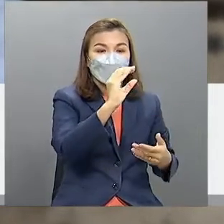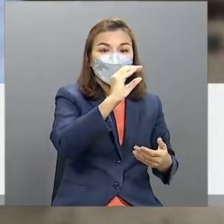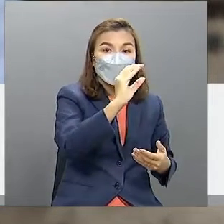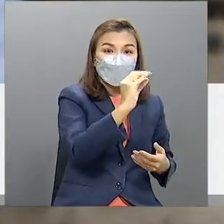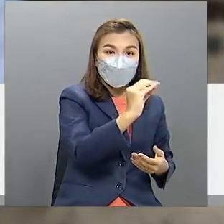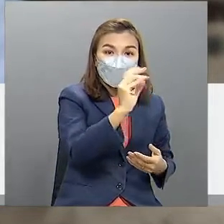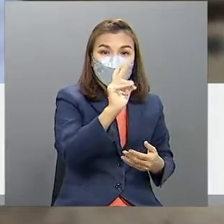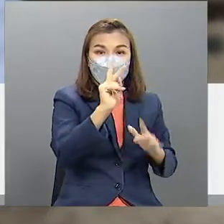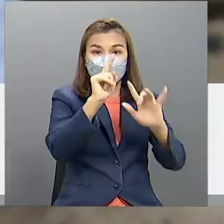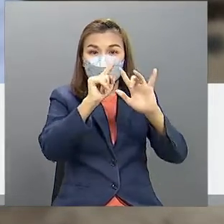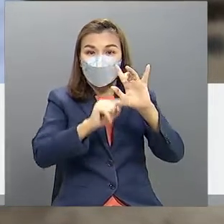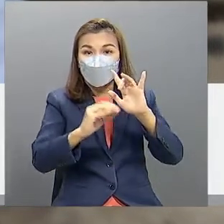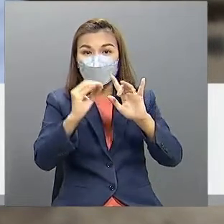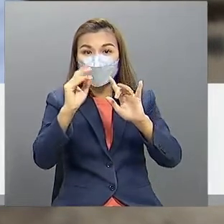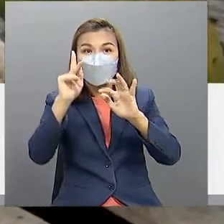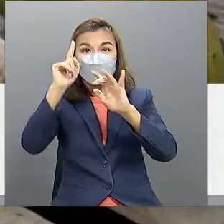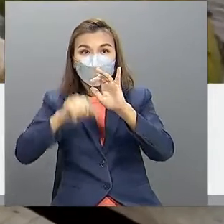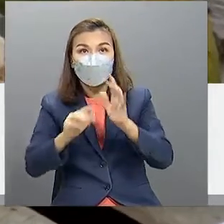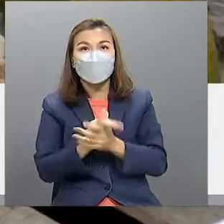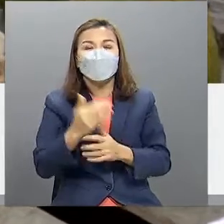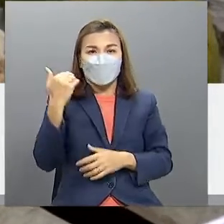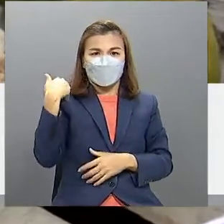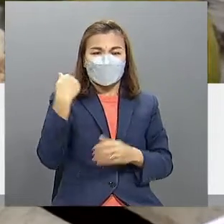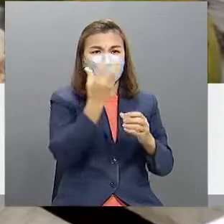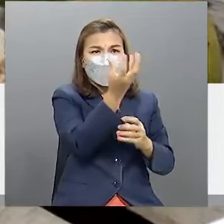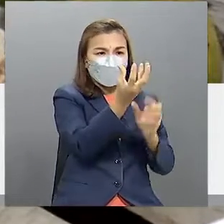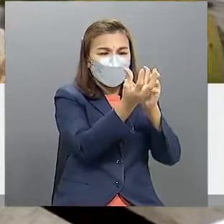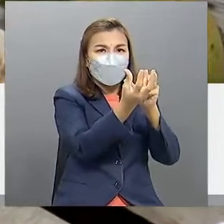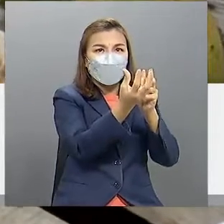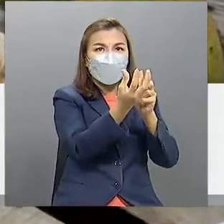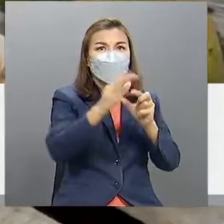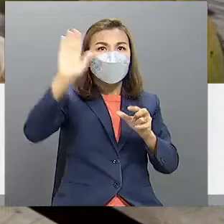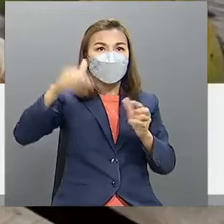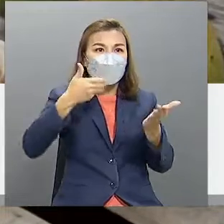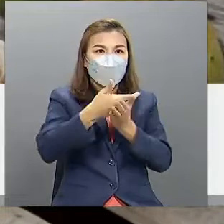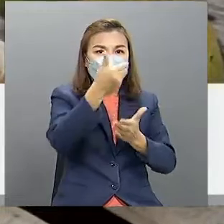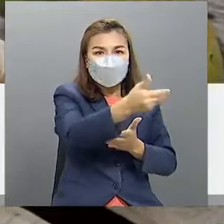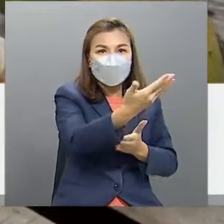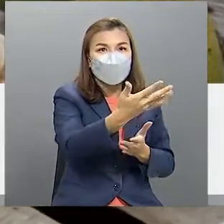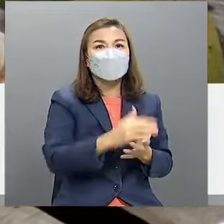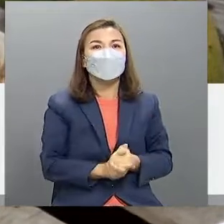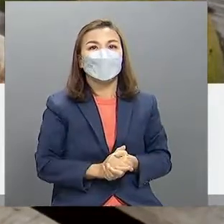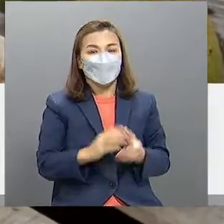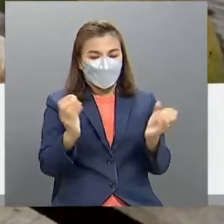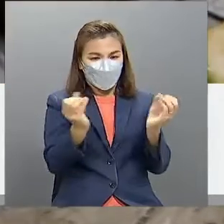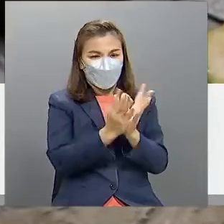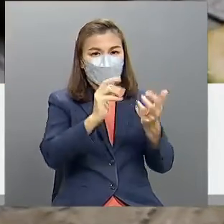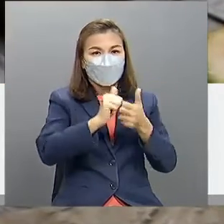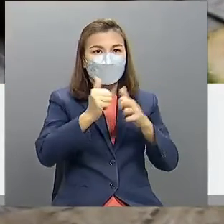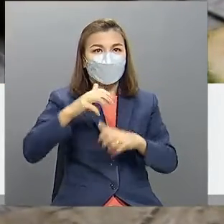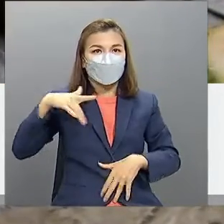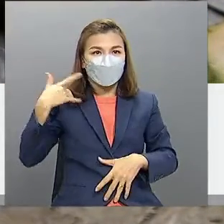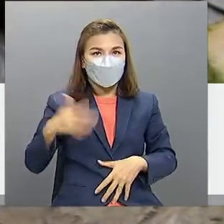เนี่ยแต่พอผลผลิตพร้อมเก็บไม่มารับซื้อเกษตรกรก็ได้รับความเดือดร้อนทางผู้บริหาร